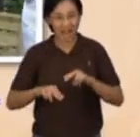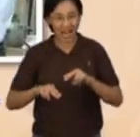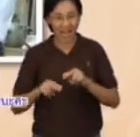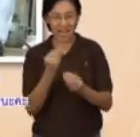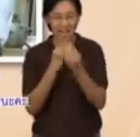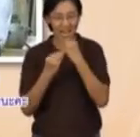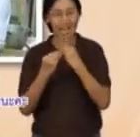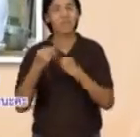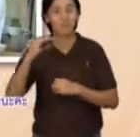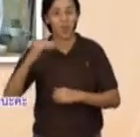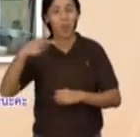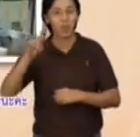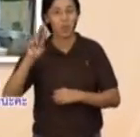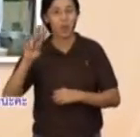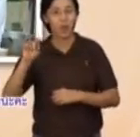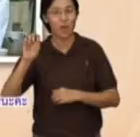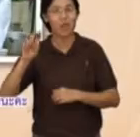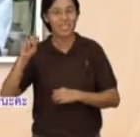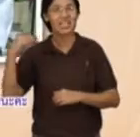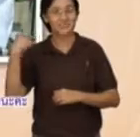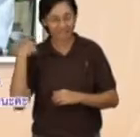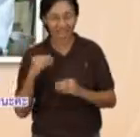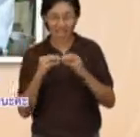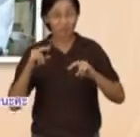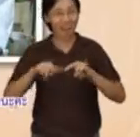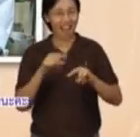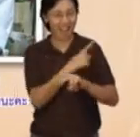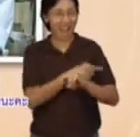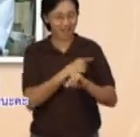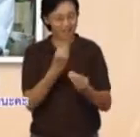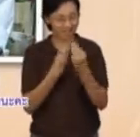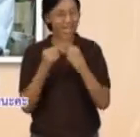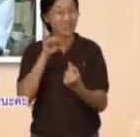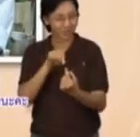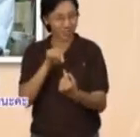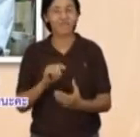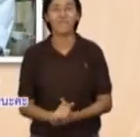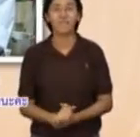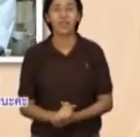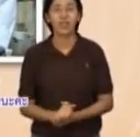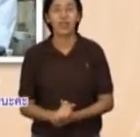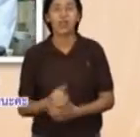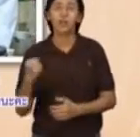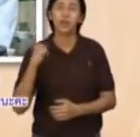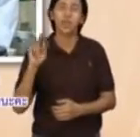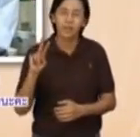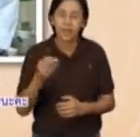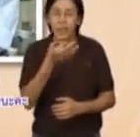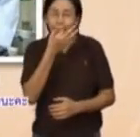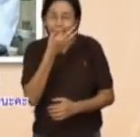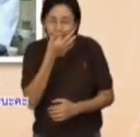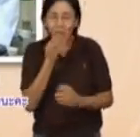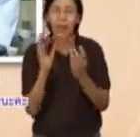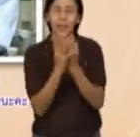ทีเดียวนะคะที่สำคัญก็อยู่ในลูกลอกชามนี้ด้วยนะคะและที่สำคัญค่ะยังมี วิตามินเกลือแร่นะคะที่ได้จากผักนั่นก็